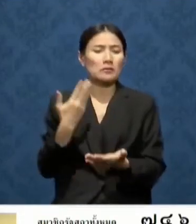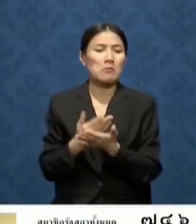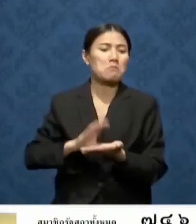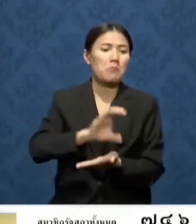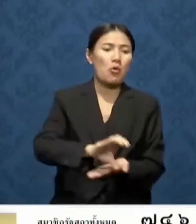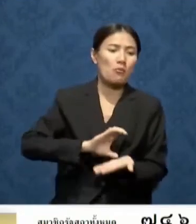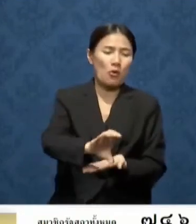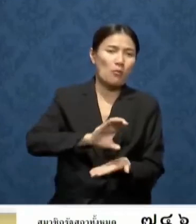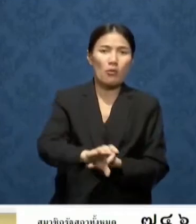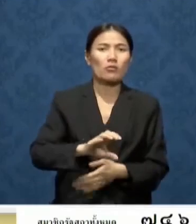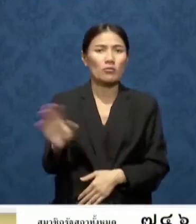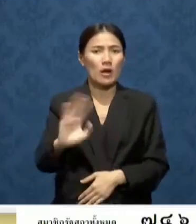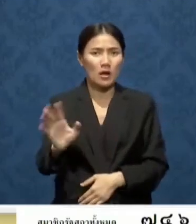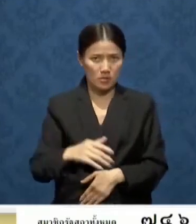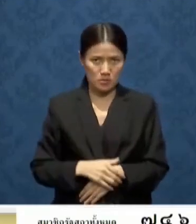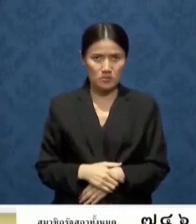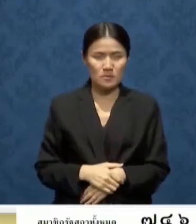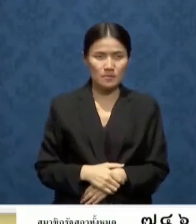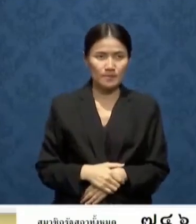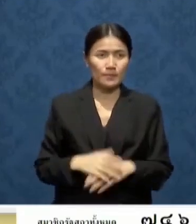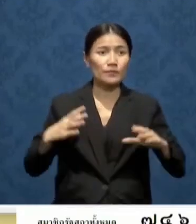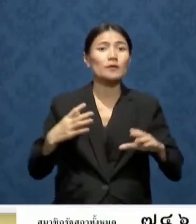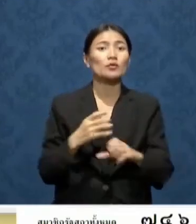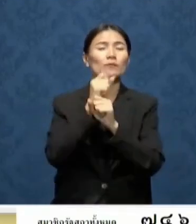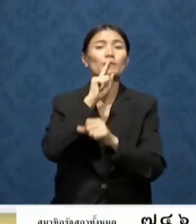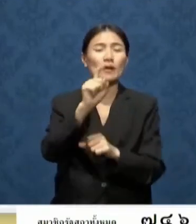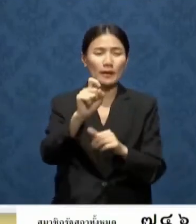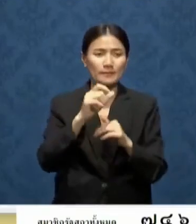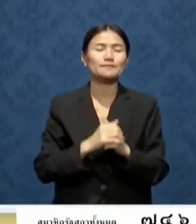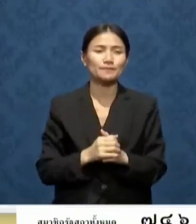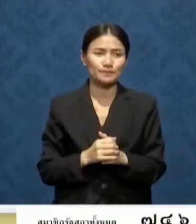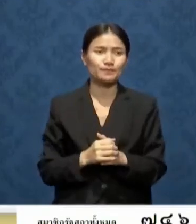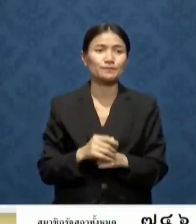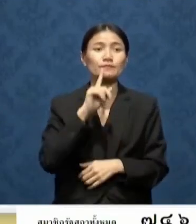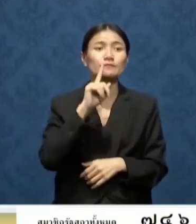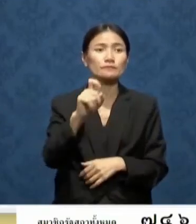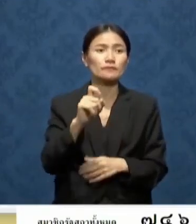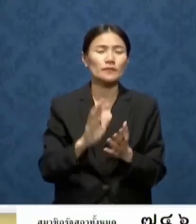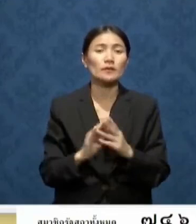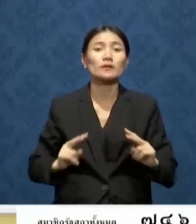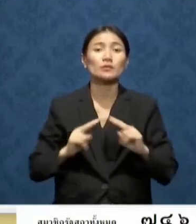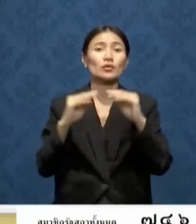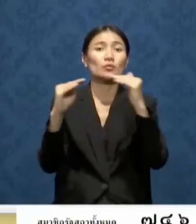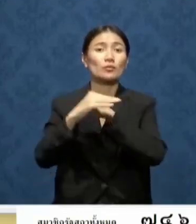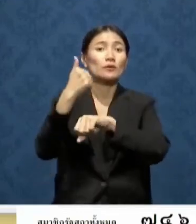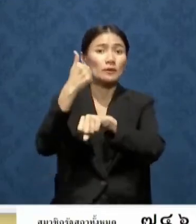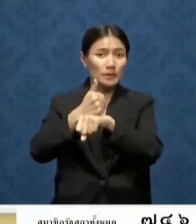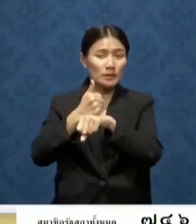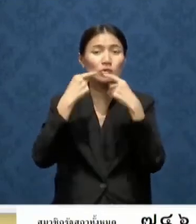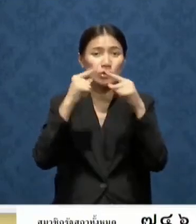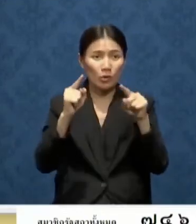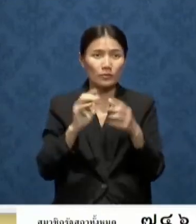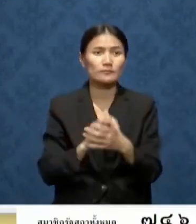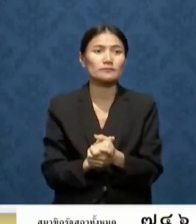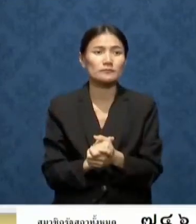ท่ประทานครับผมขอสรุปเป็คำถามคำถามที่อยากใหทานรถโนตรีวาการกระส่วงควนาคมมาตอบ